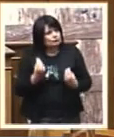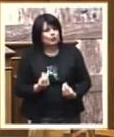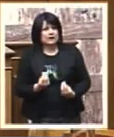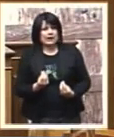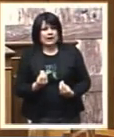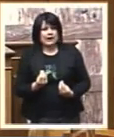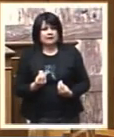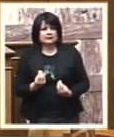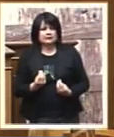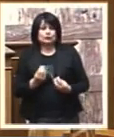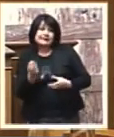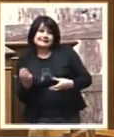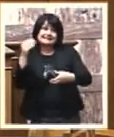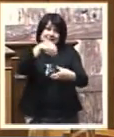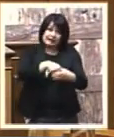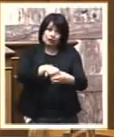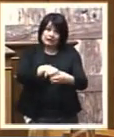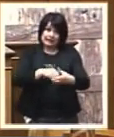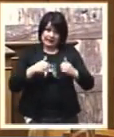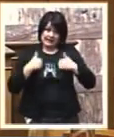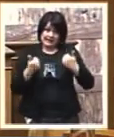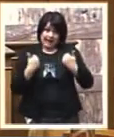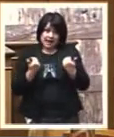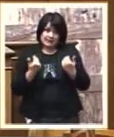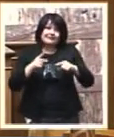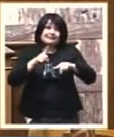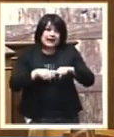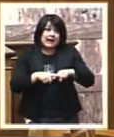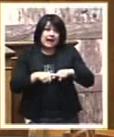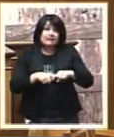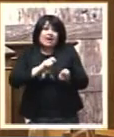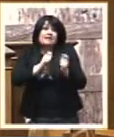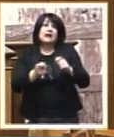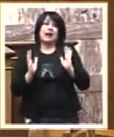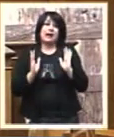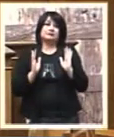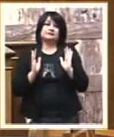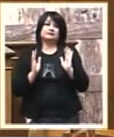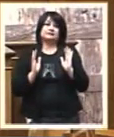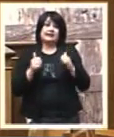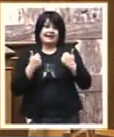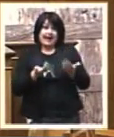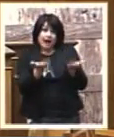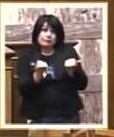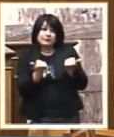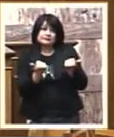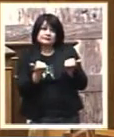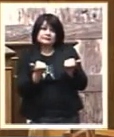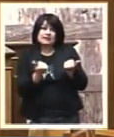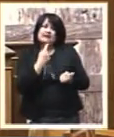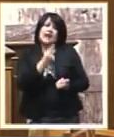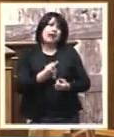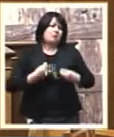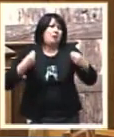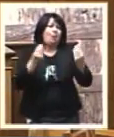την ενεργή παρουσία της νέας γενιάς, η Ελλάδα δεν θα αλλάξει. Δεν υποσχόμαστε λαγούς με